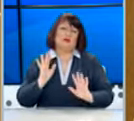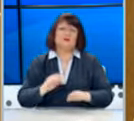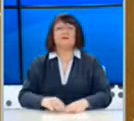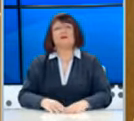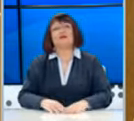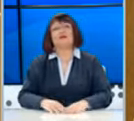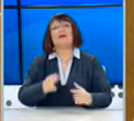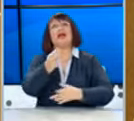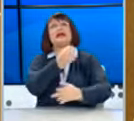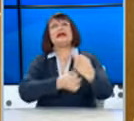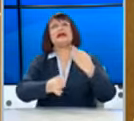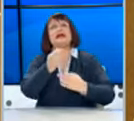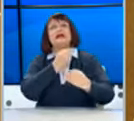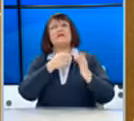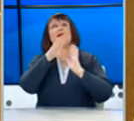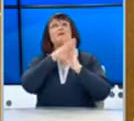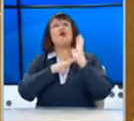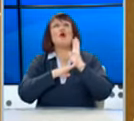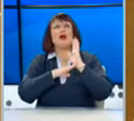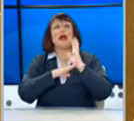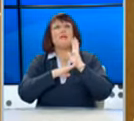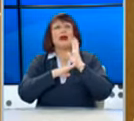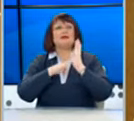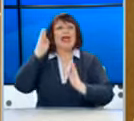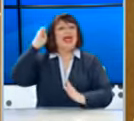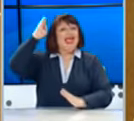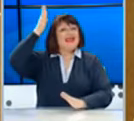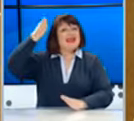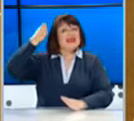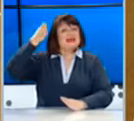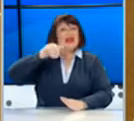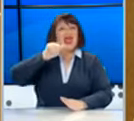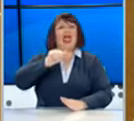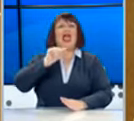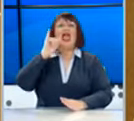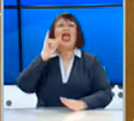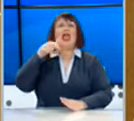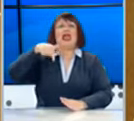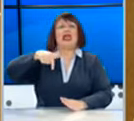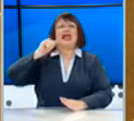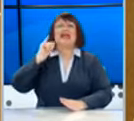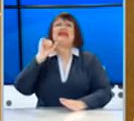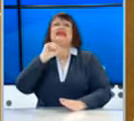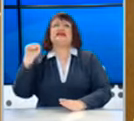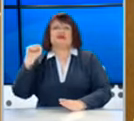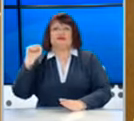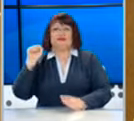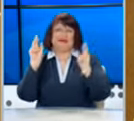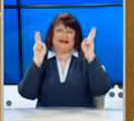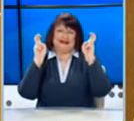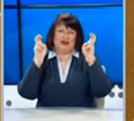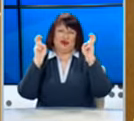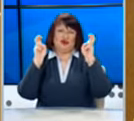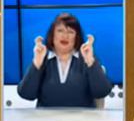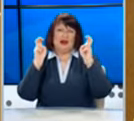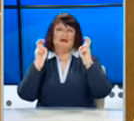μιλάει και για το πρόγραμμα Αιγής. Οι δαπάνες που έχουν πραγματοποιηθεί είναι δαπάνες